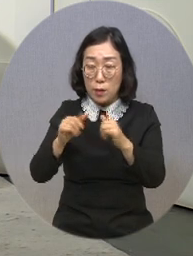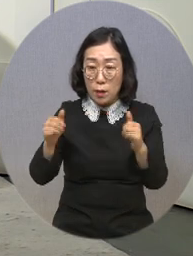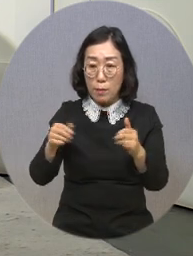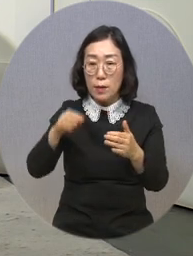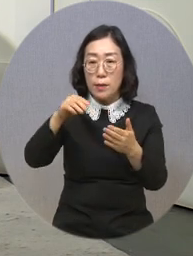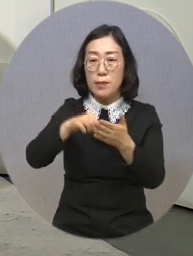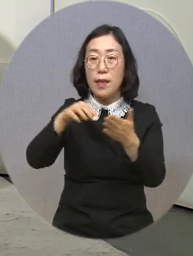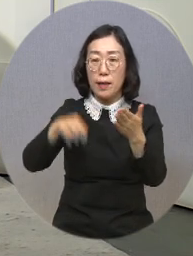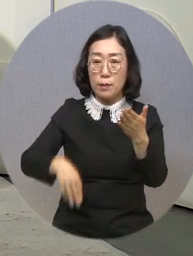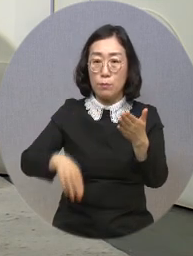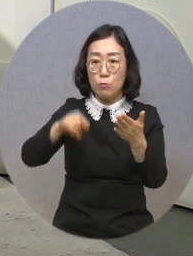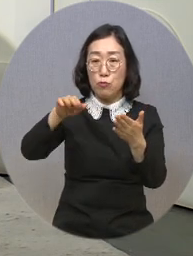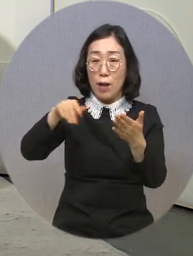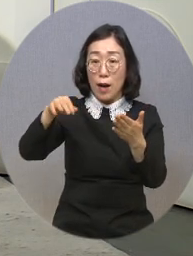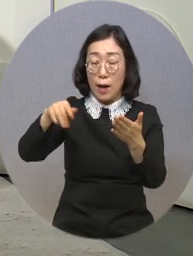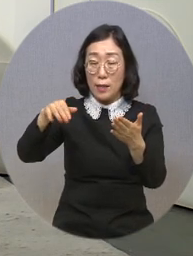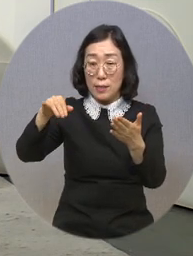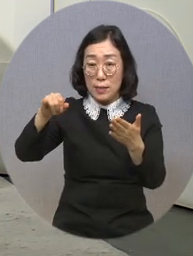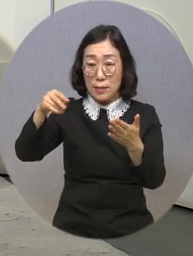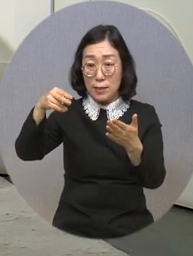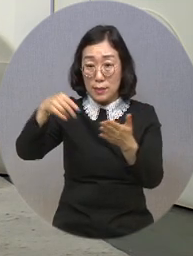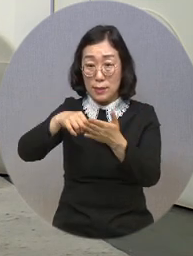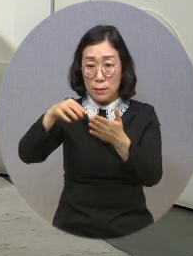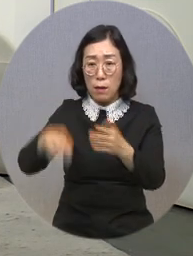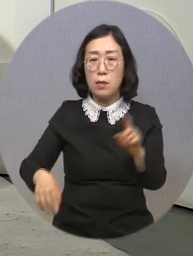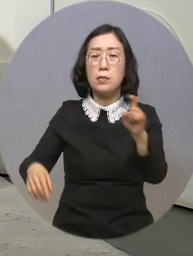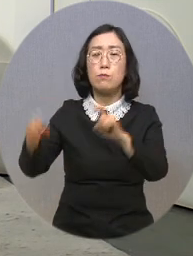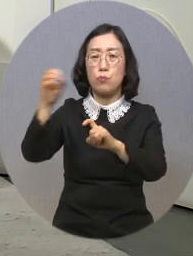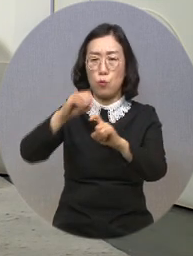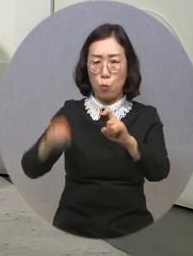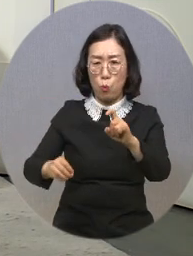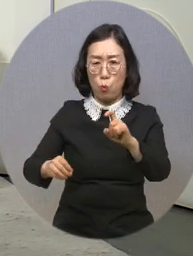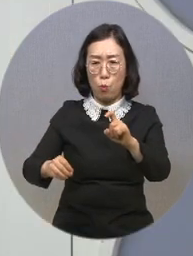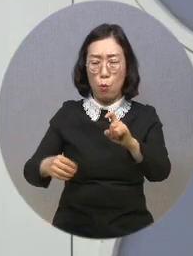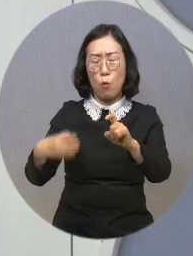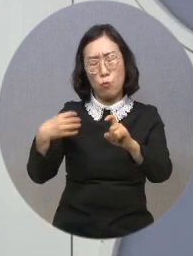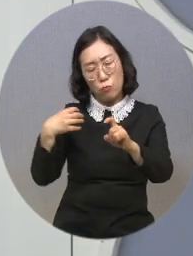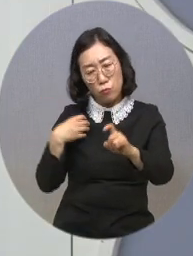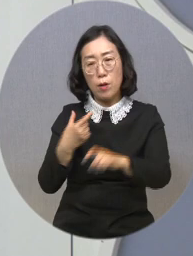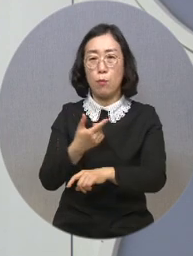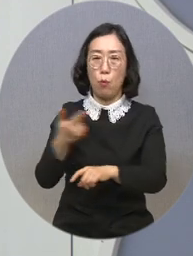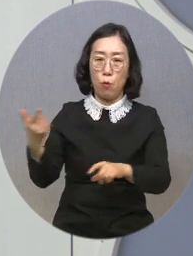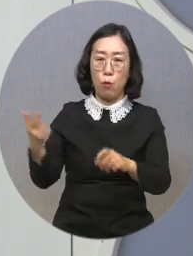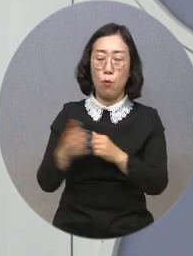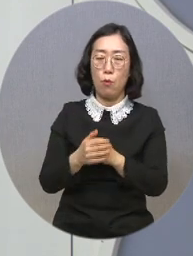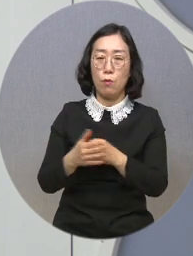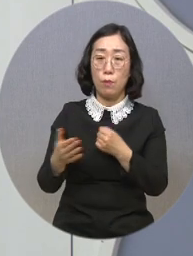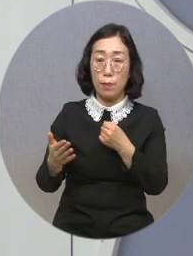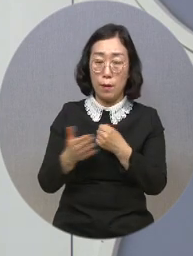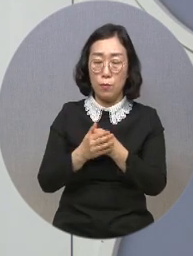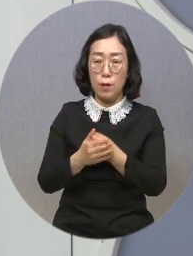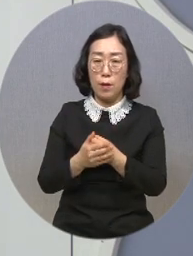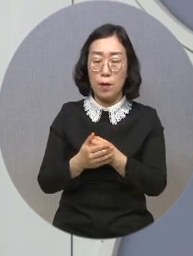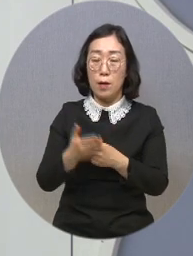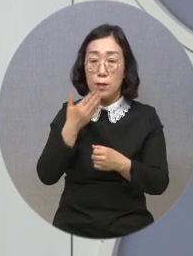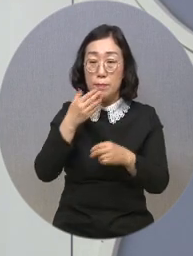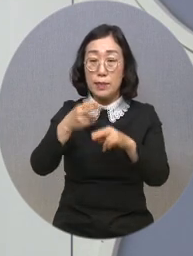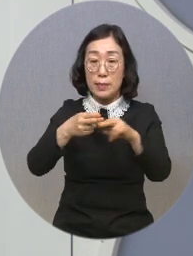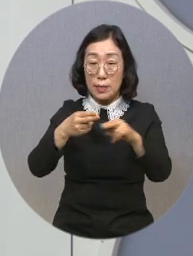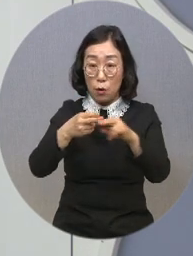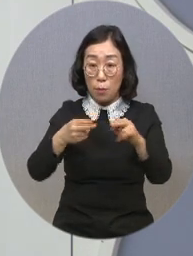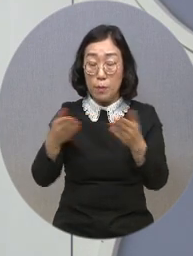부가가치세가 매출 한 거에 10%를 부가가치세를 내야 되니까 굉장히 부담이 크거든요. 예. 그래서 음식업 하는 분들에